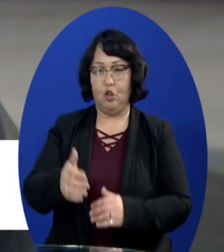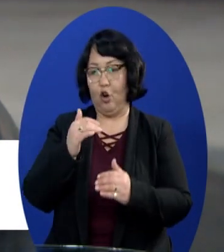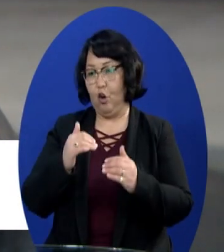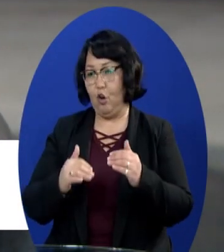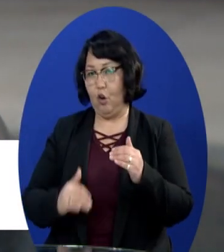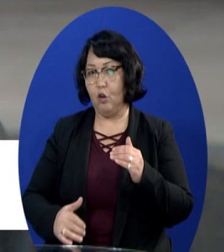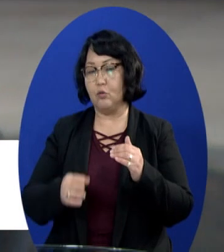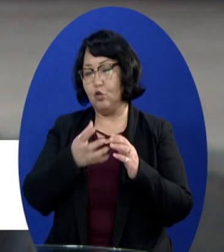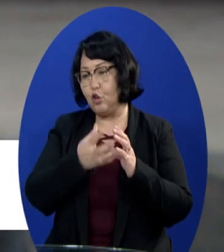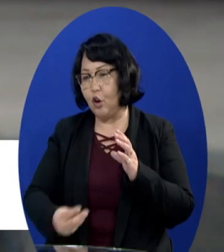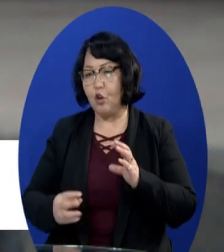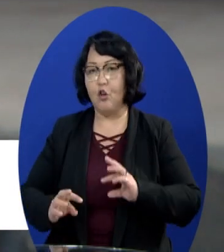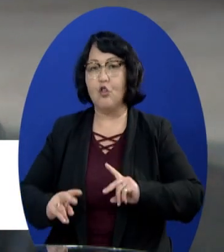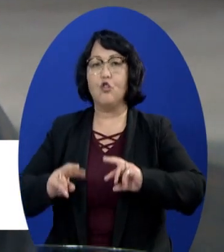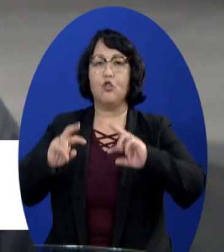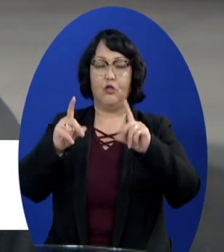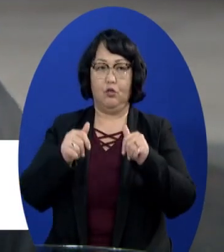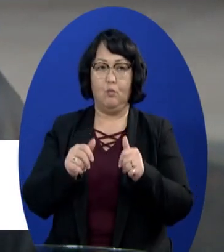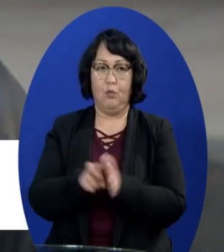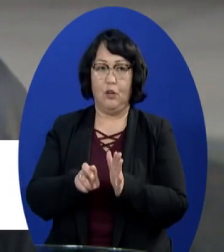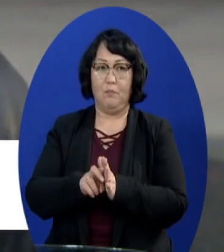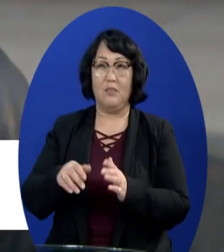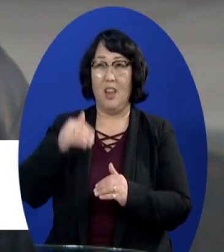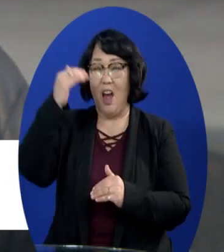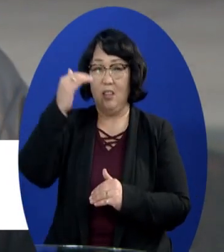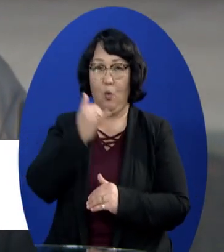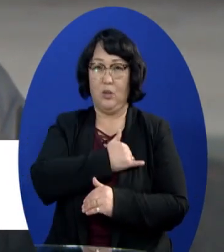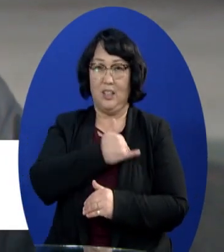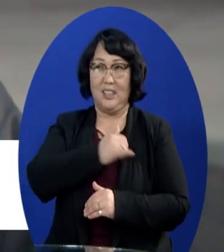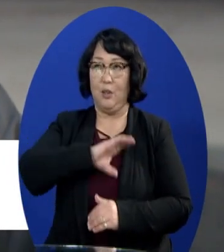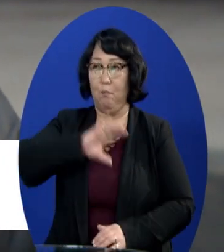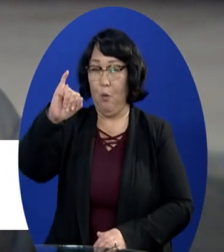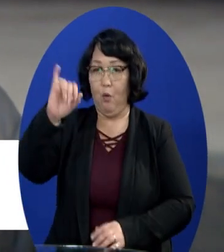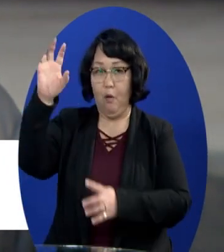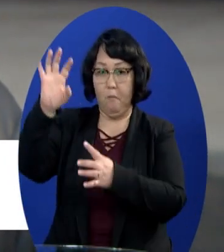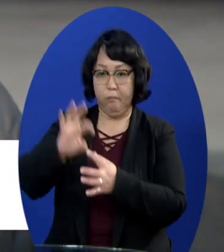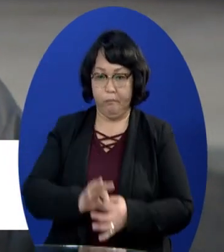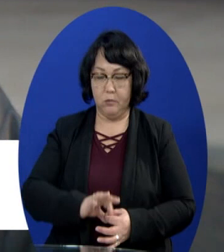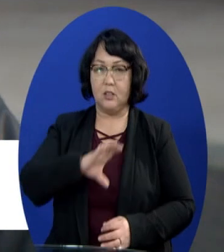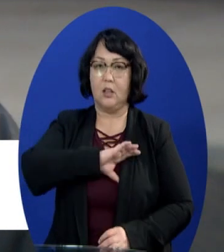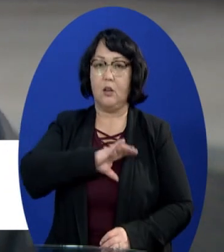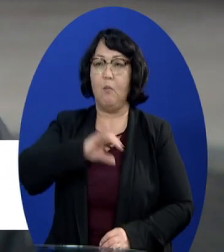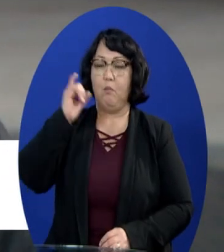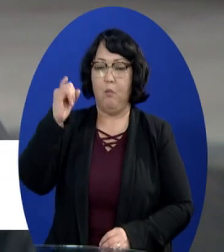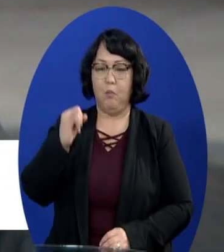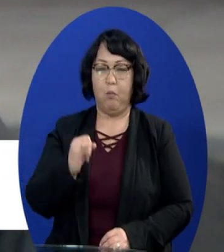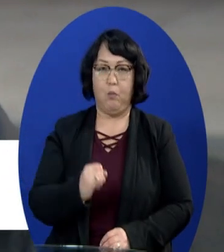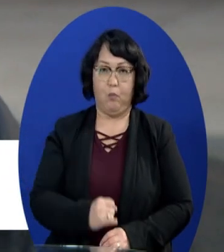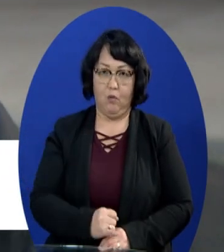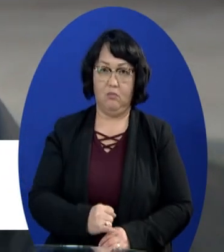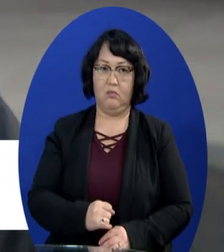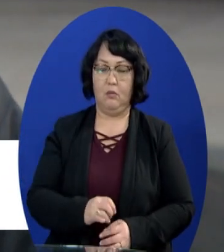баг багаар өөрчлөгдөд явнаа. Дээдлийн ус нь тийм сэтгэлгүй байгаа юм чинь тэгэл доотлийн усуудаа мэдээж томилгоон ч юм уу тийм юмнууд